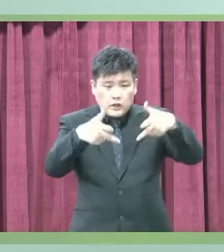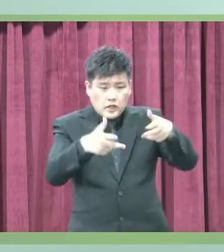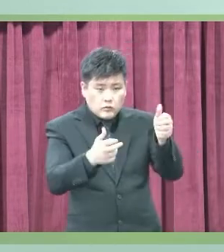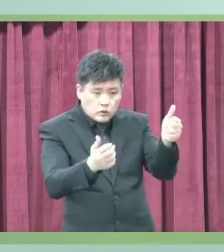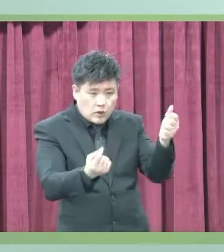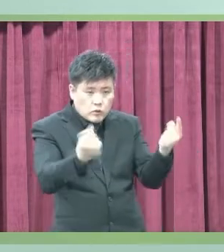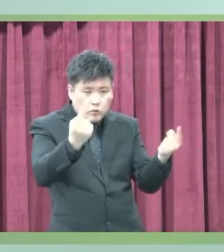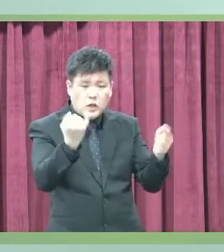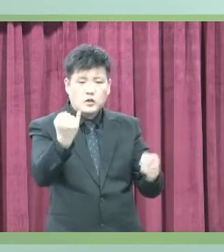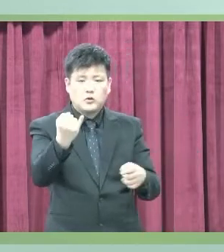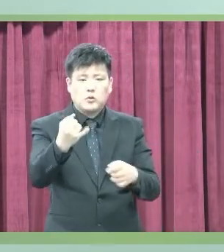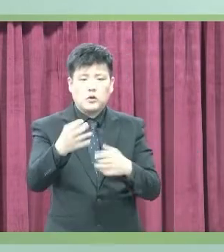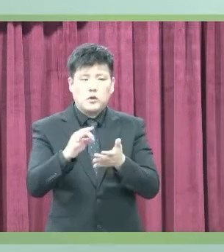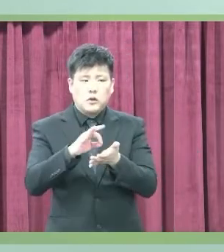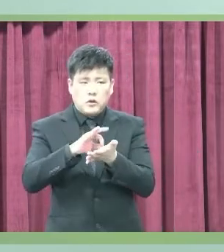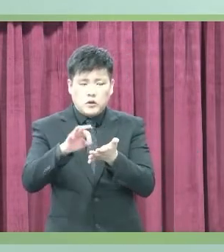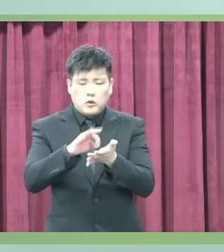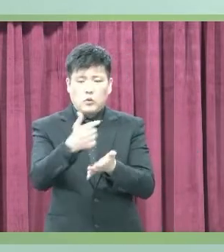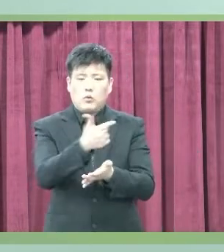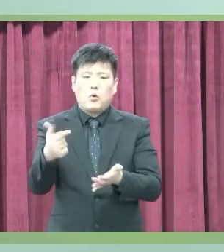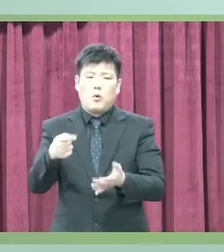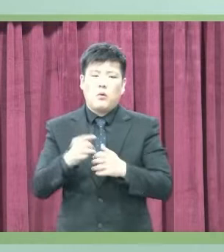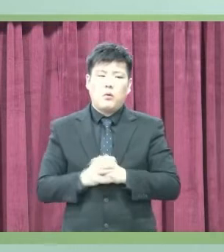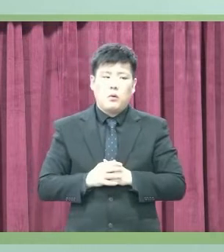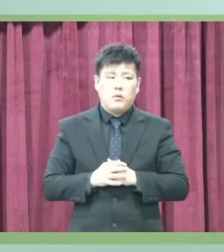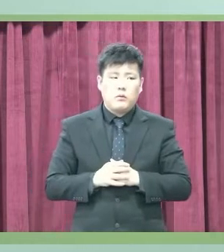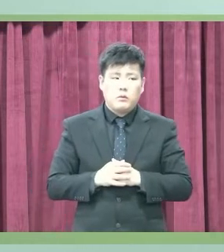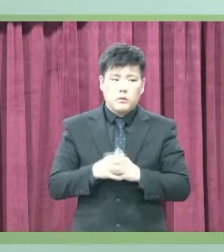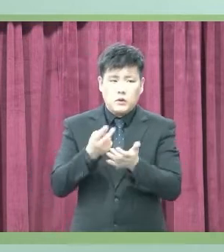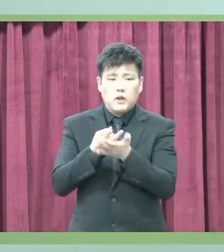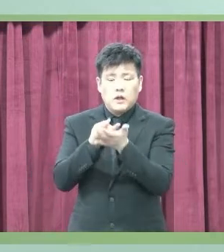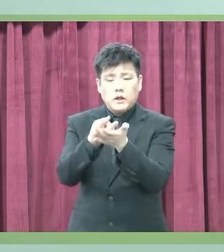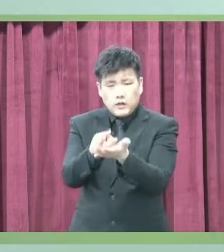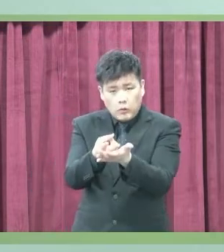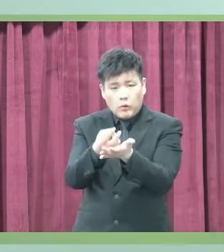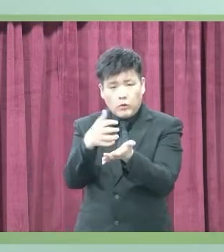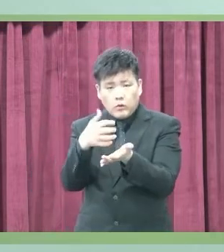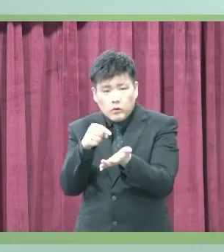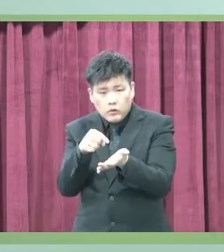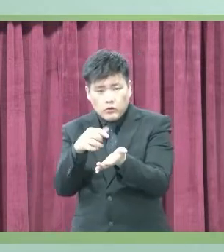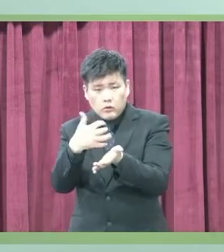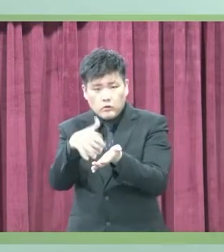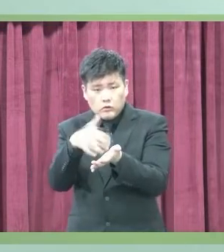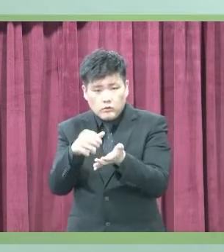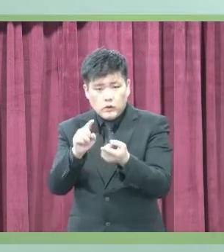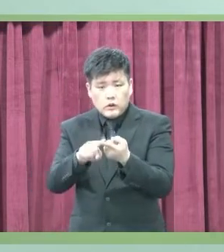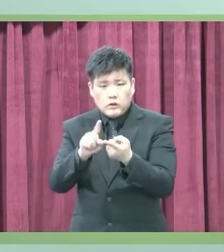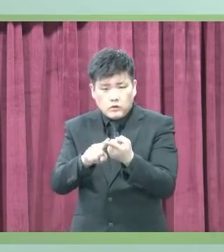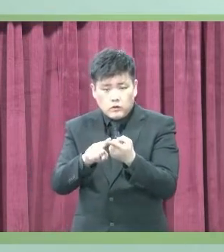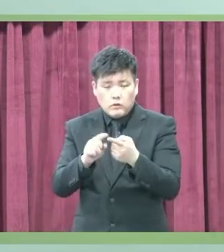높습니다. 1인당 연평균 입내원 일수와 입원 일수의 선별 간 차이는 검진 미수검에서